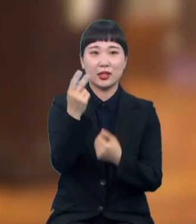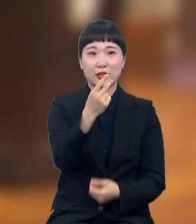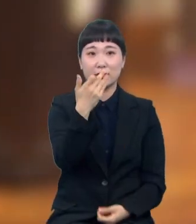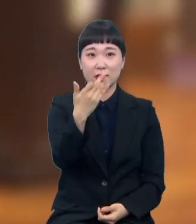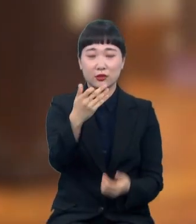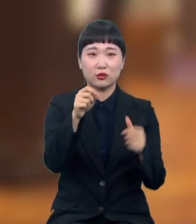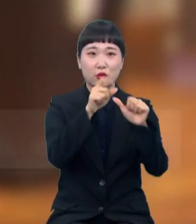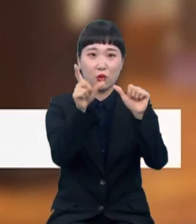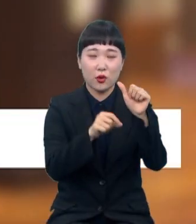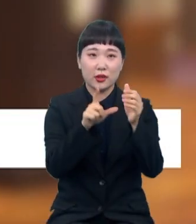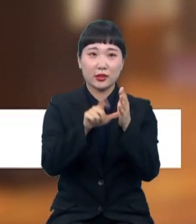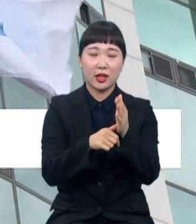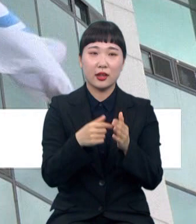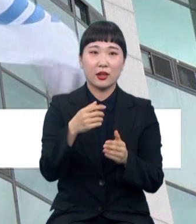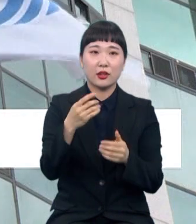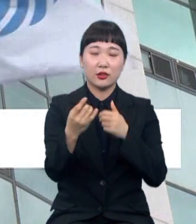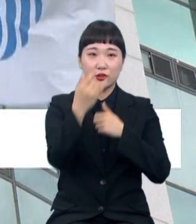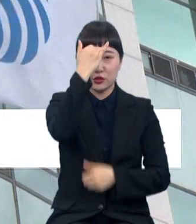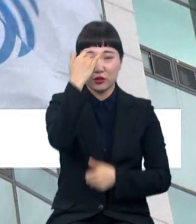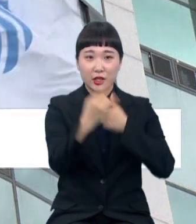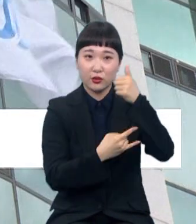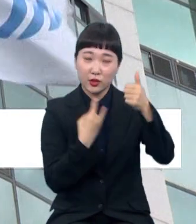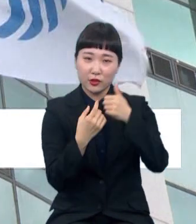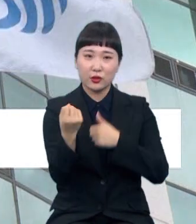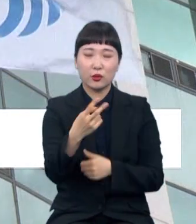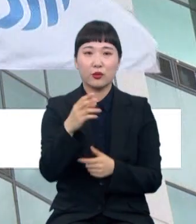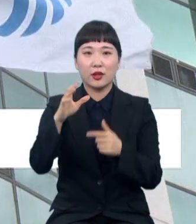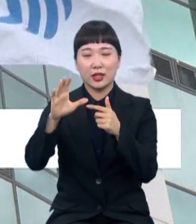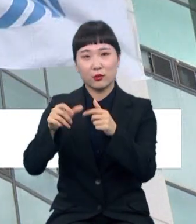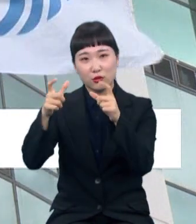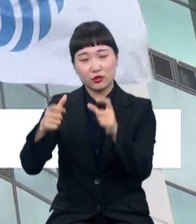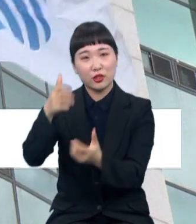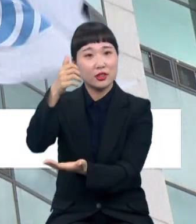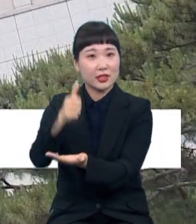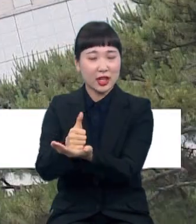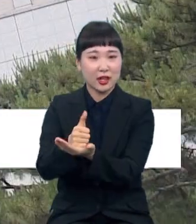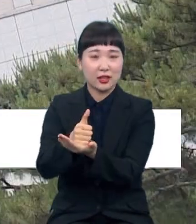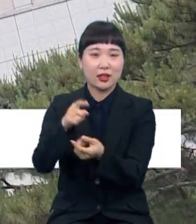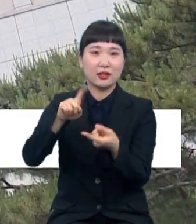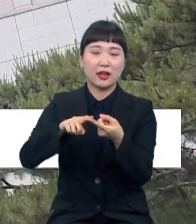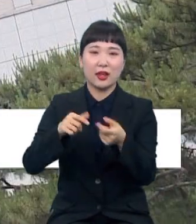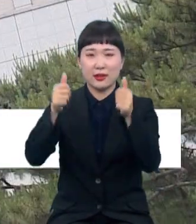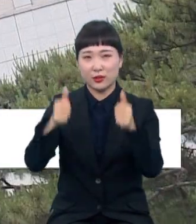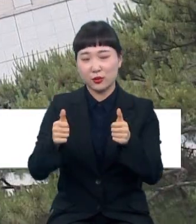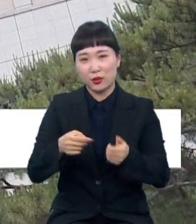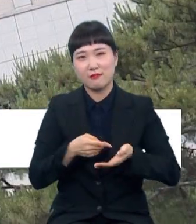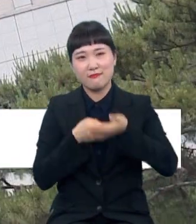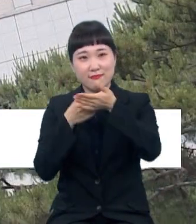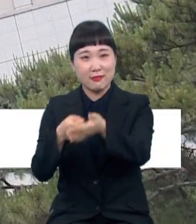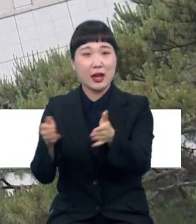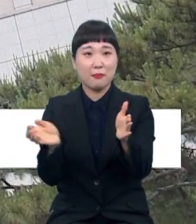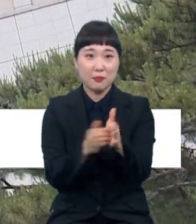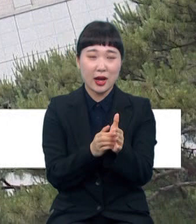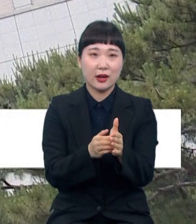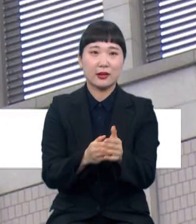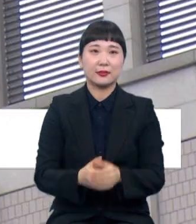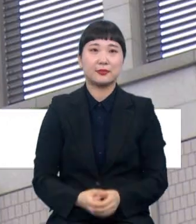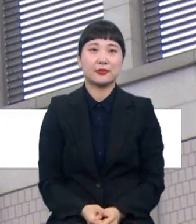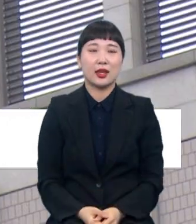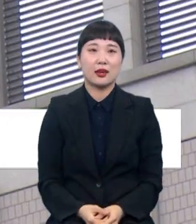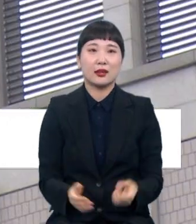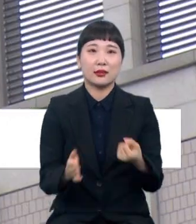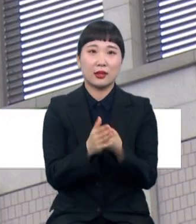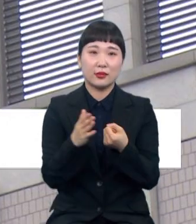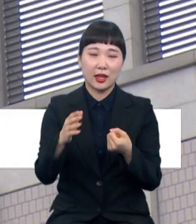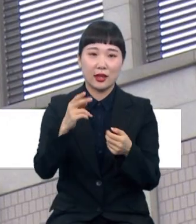인천시 윤리위원회와 남동구청장 등을 상대로 두 건의 소송을 제기했고 집행정지 신청이 받아들여지면서